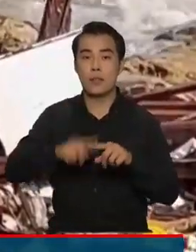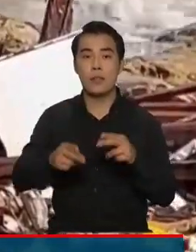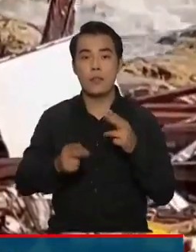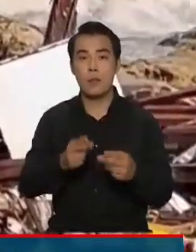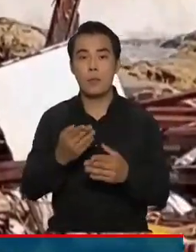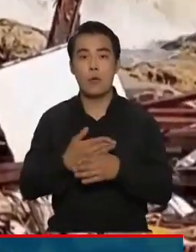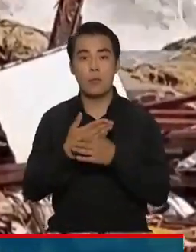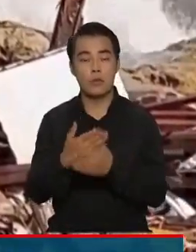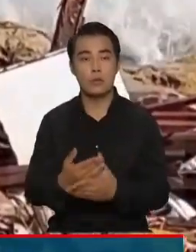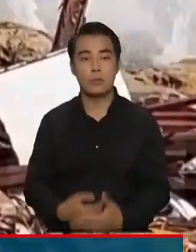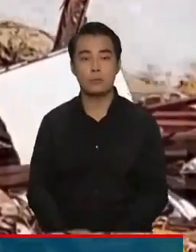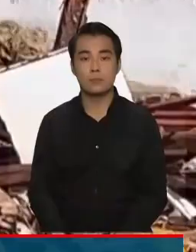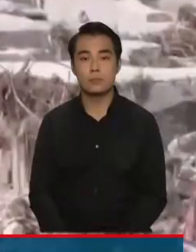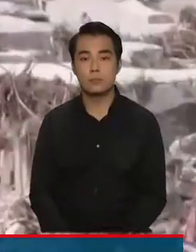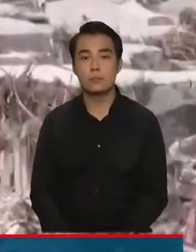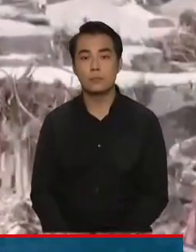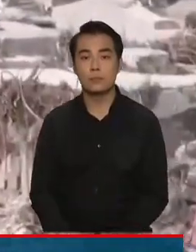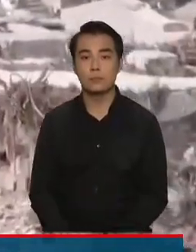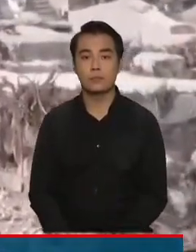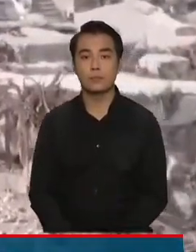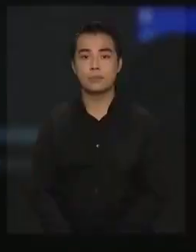хирургической помощи.